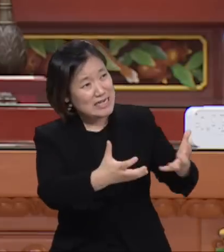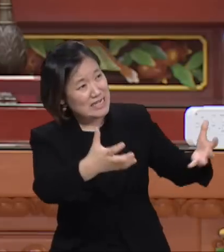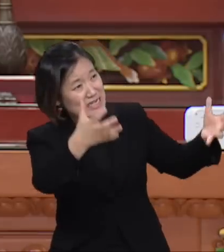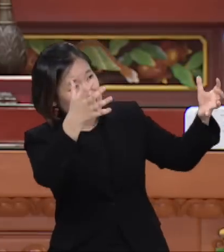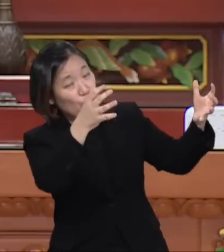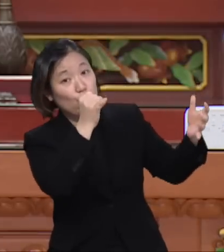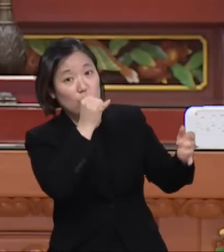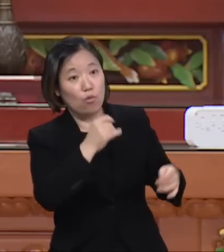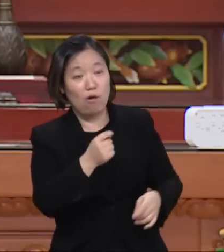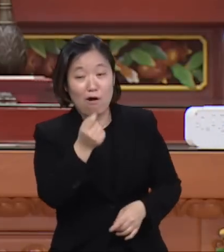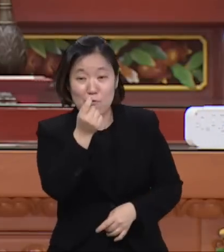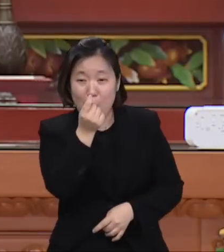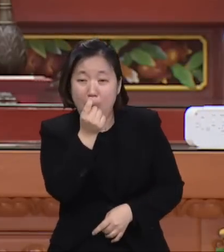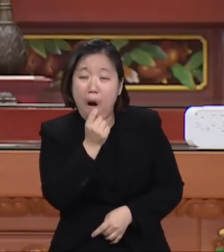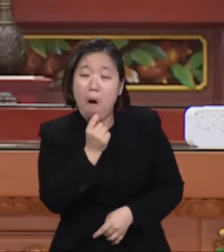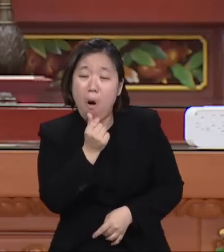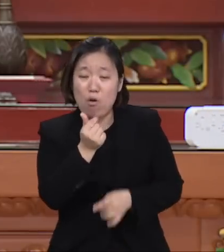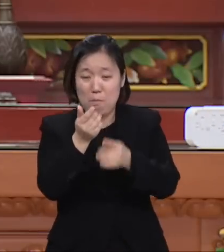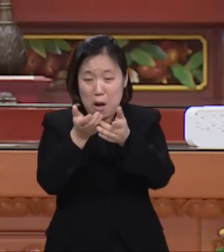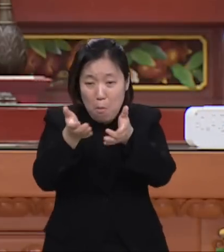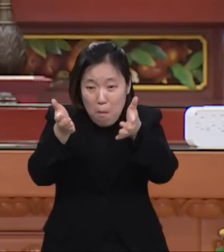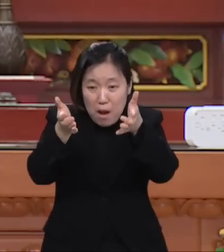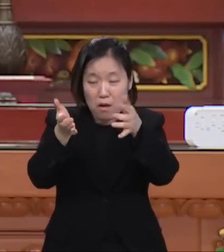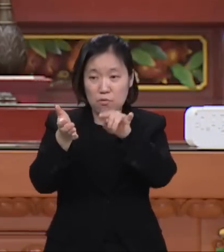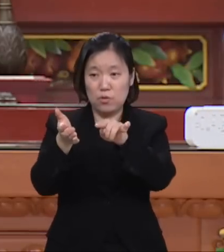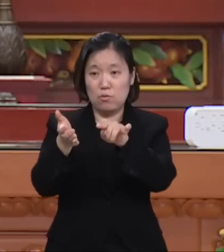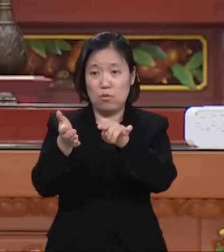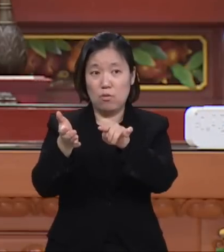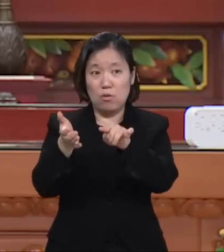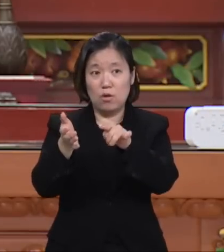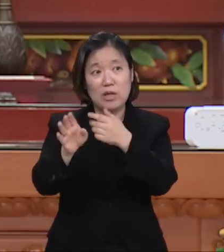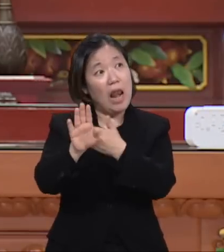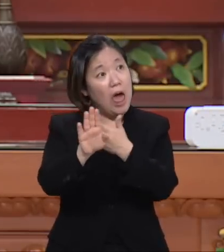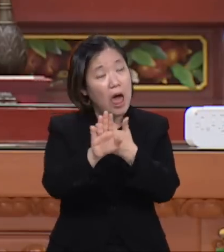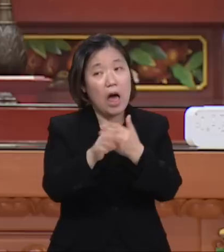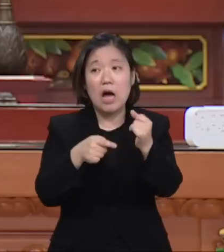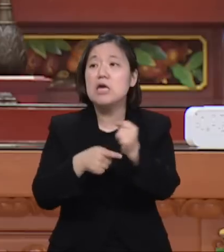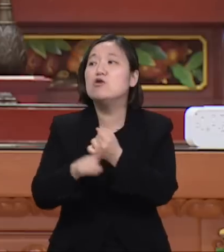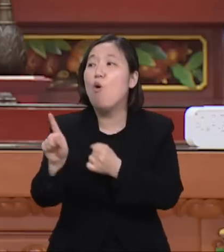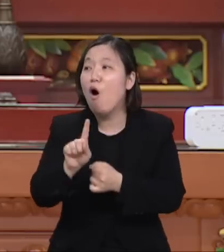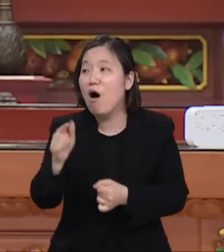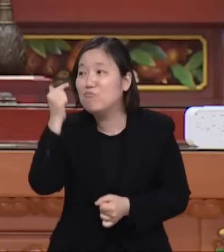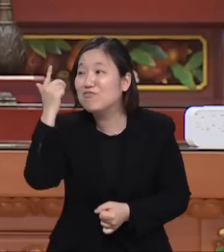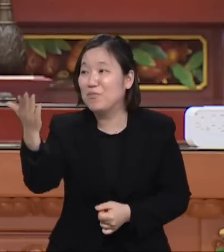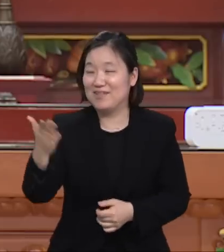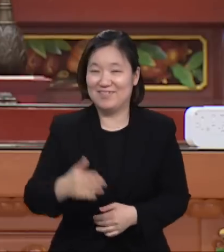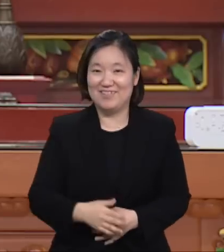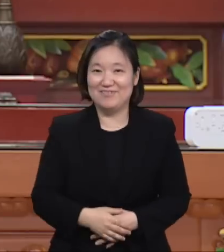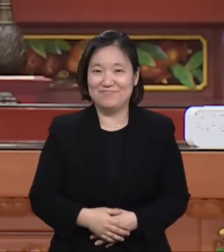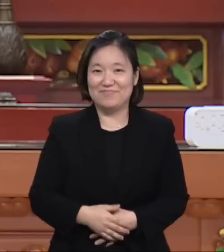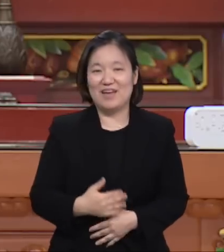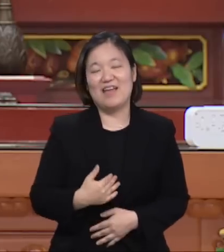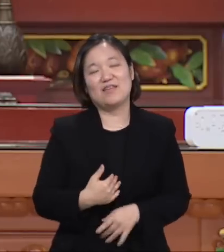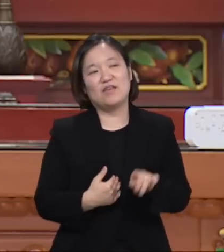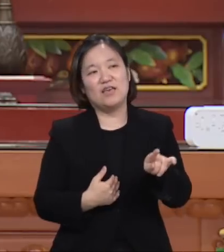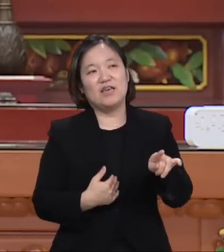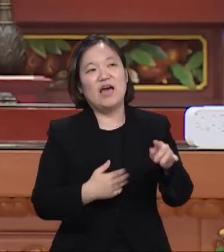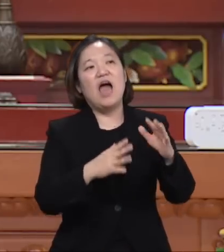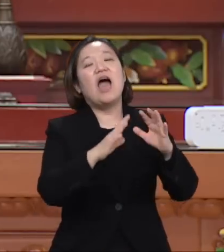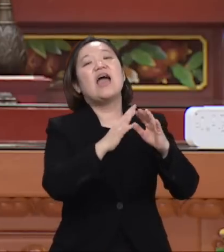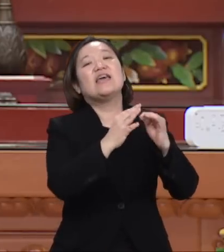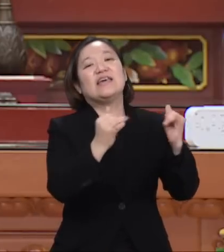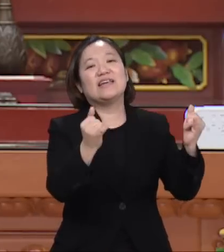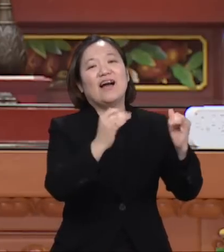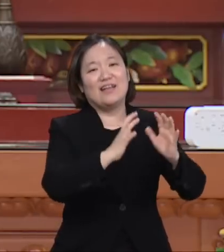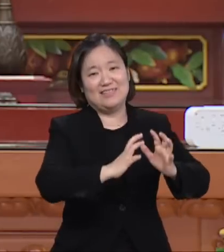작고 왜 크기가 저마다 다릅니까 저승사자가 하는 얘기가 저 세상